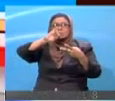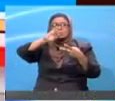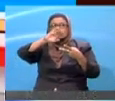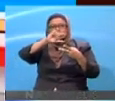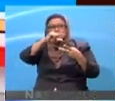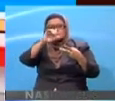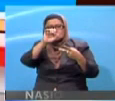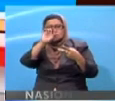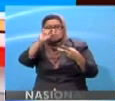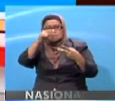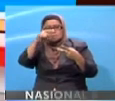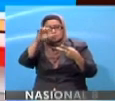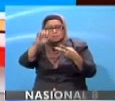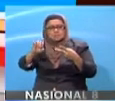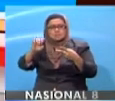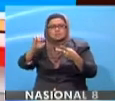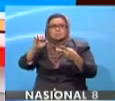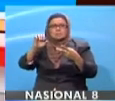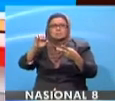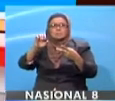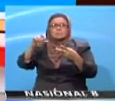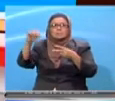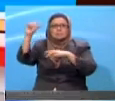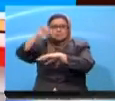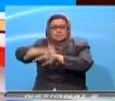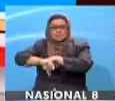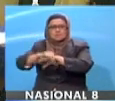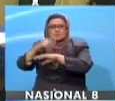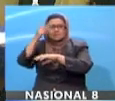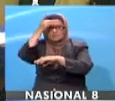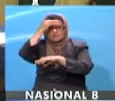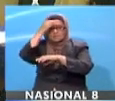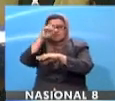Nur Azmi Ahmad dengan kemenangan tipis.